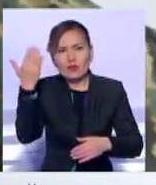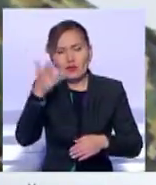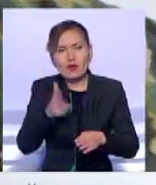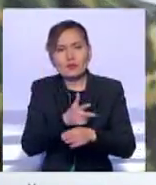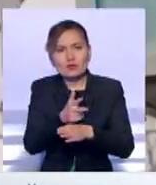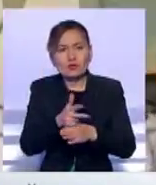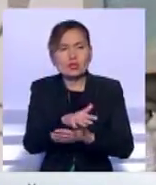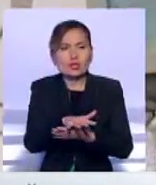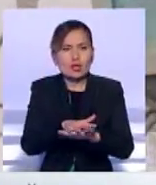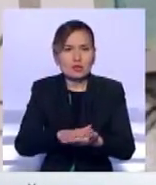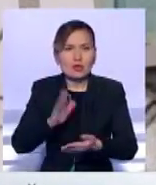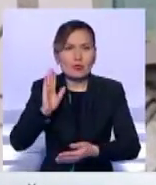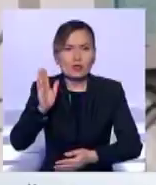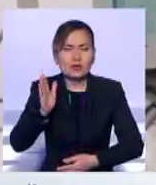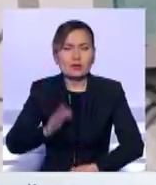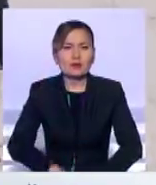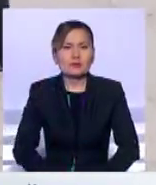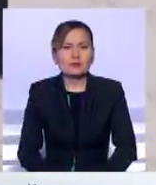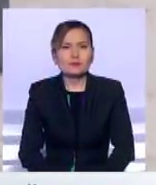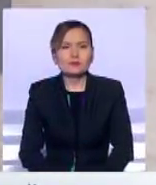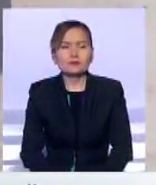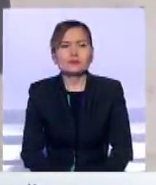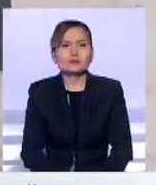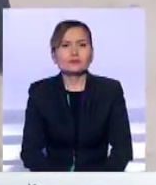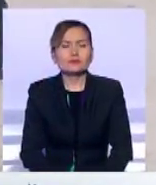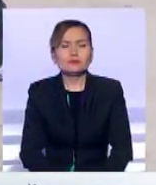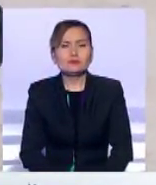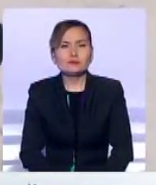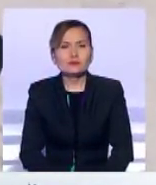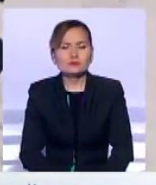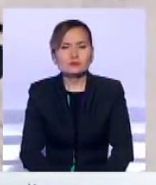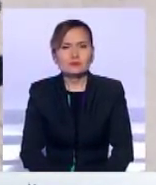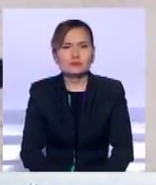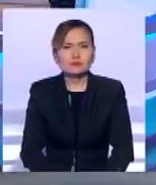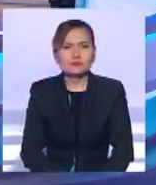болмақ. Мұхтар Ыбырайым, Батырбек Әділбеков, хабар 24, Астана.